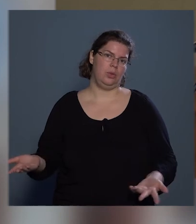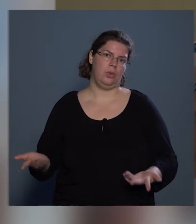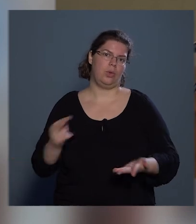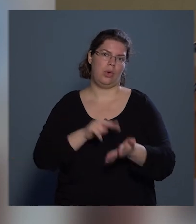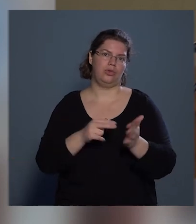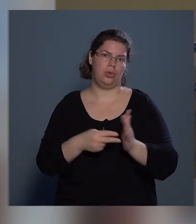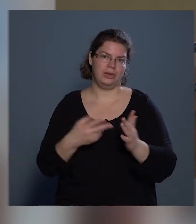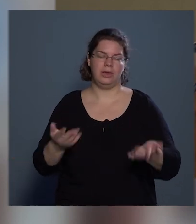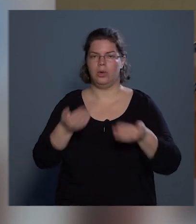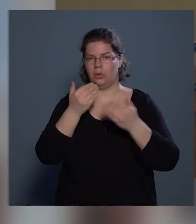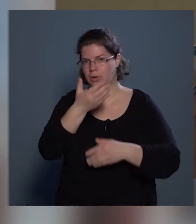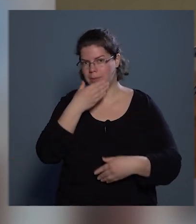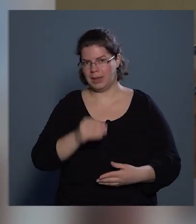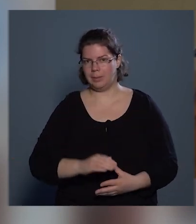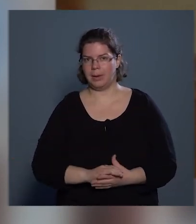konstrukció. Köszönöm szépen.